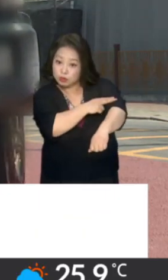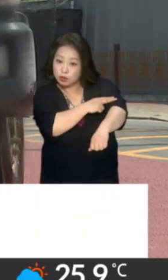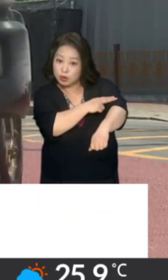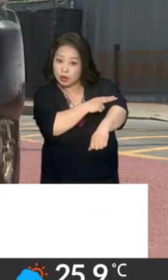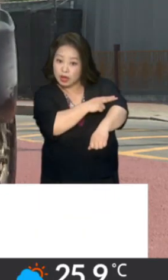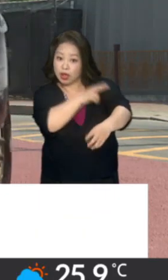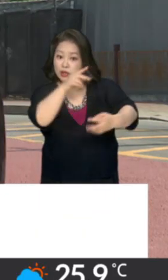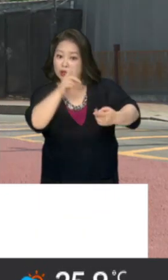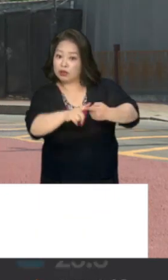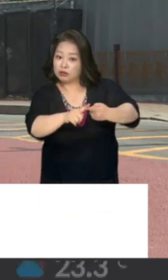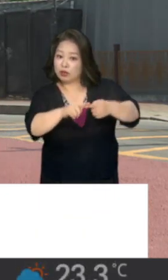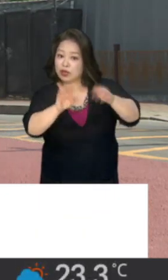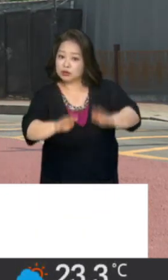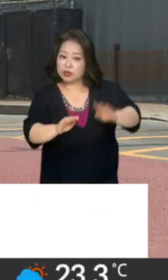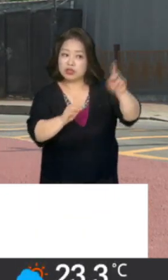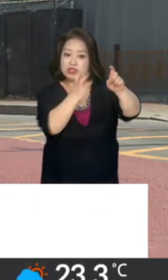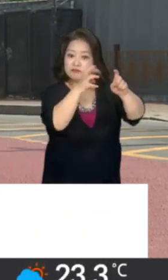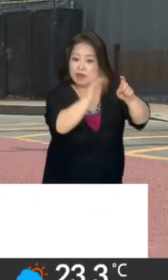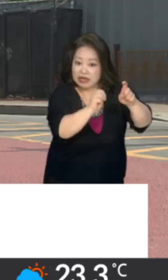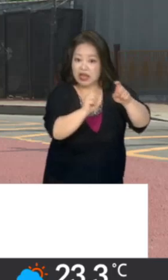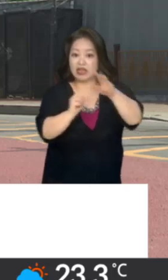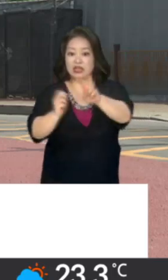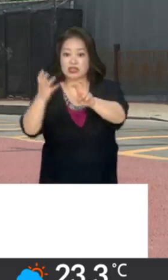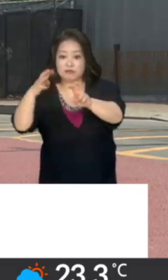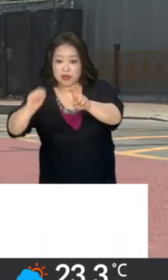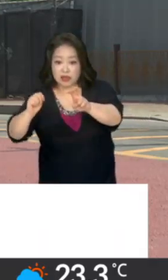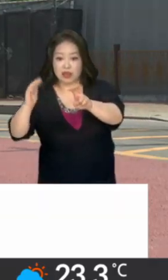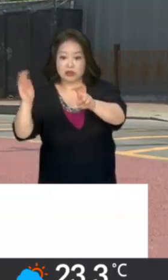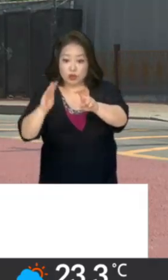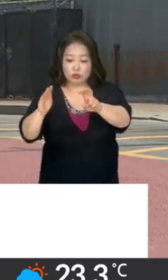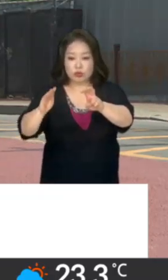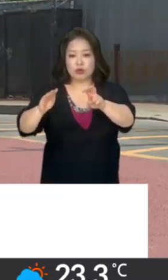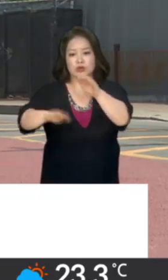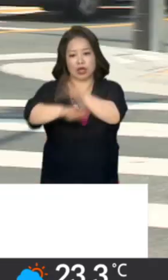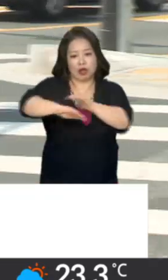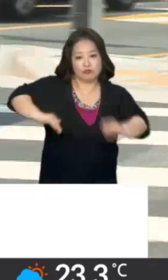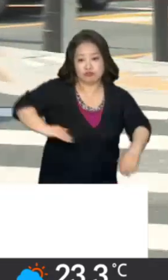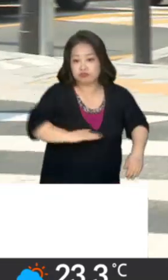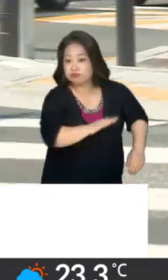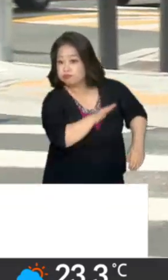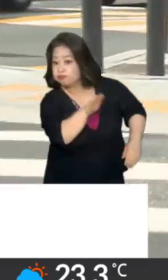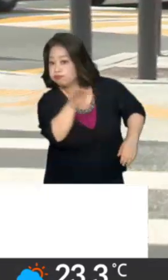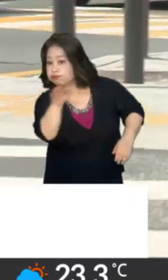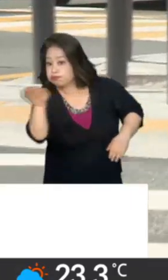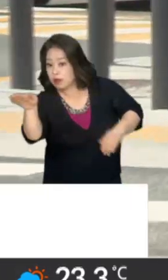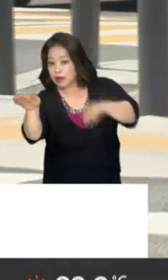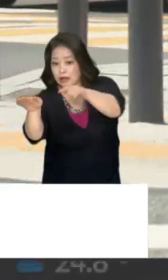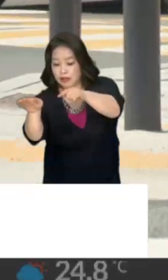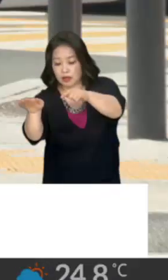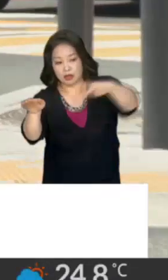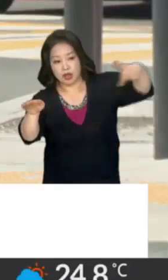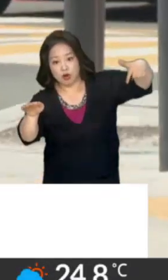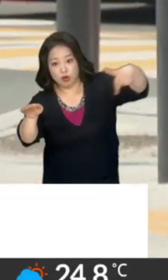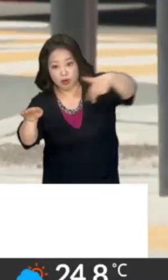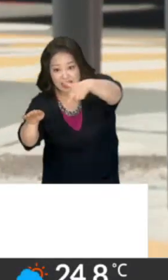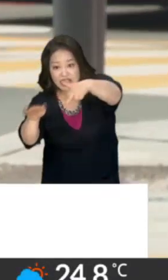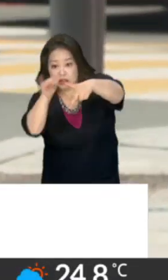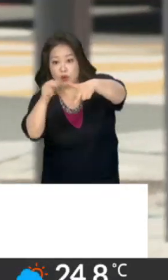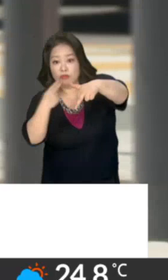교차로에서 10m, 20m, 20m 떨어뜨려가지고 우회전한 다음에 차량이 시야 확보할 수 있을 정도의 거리를